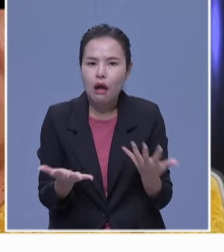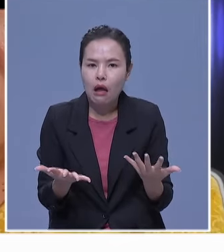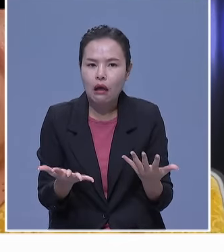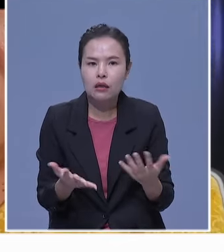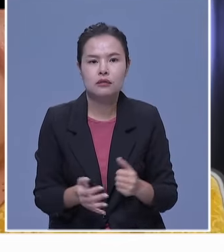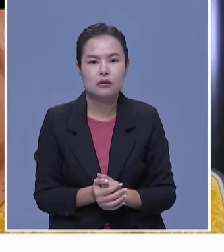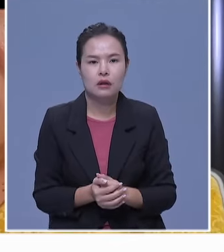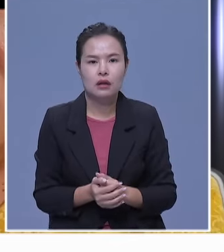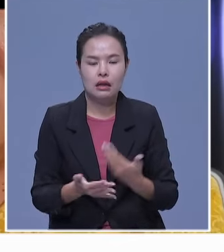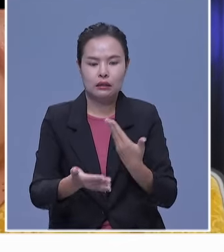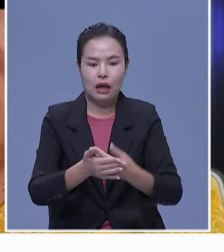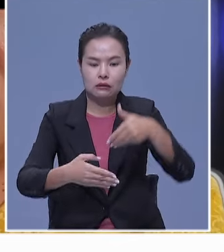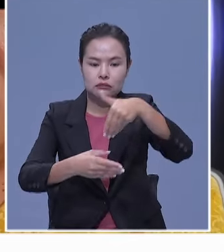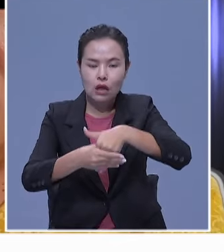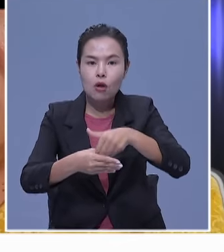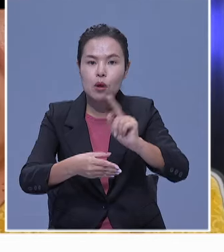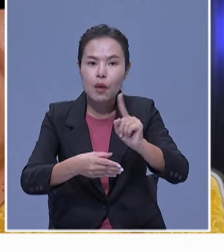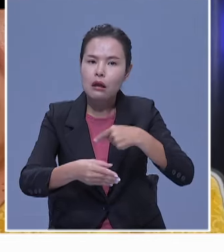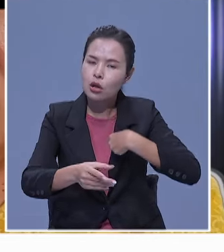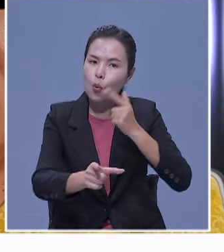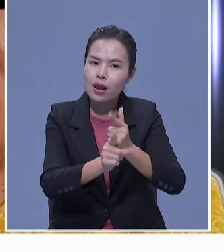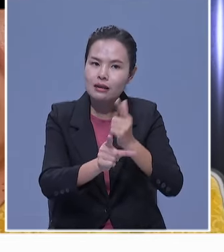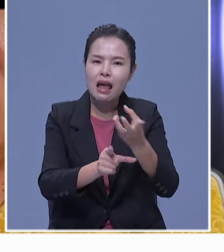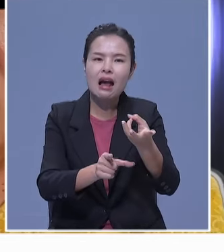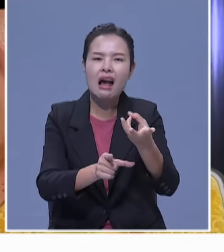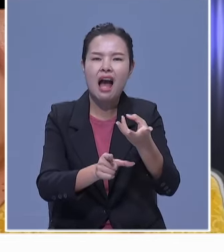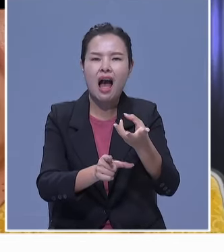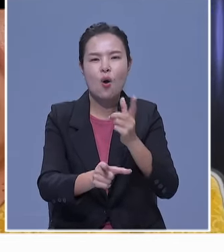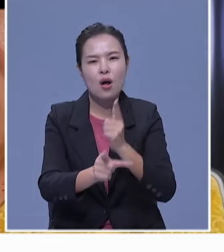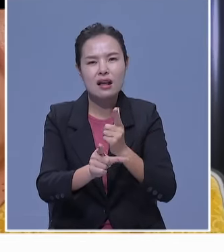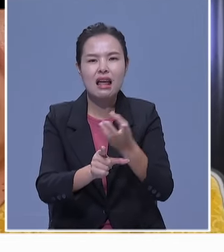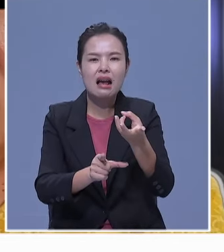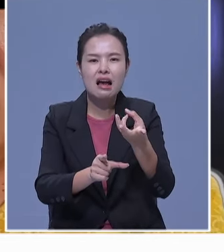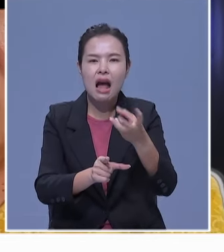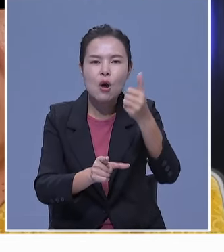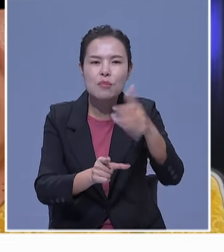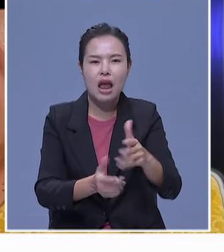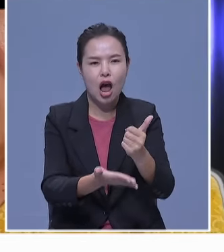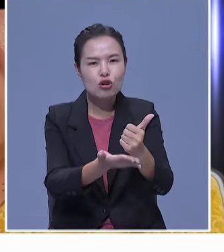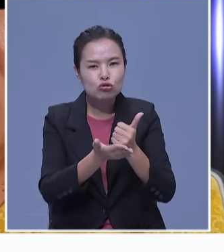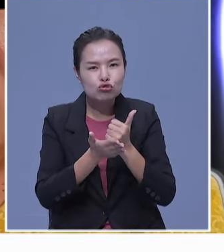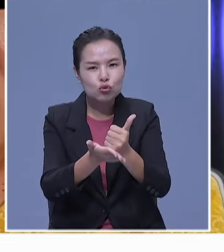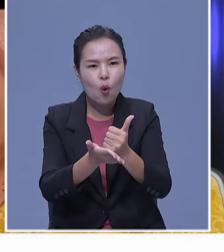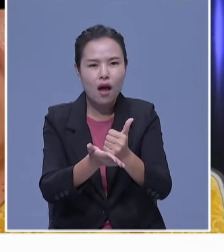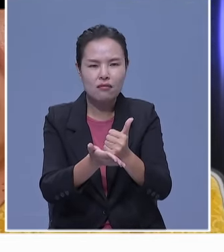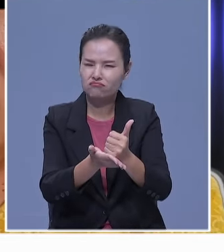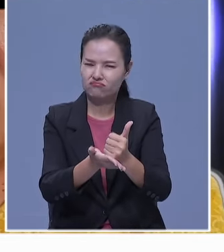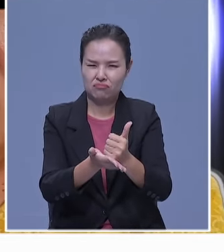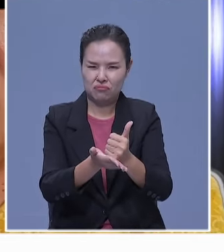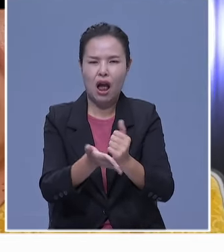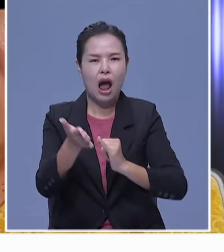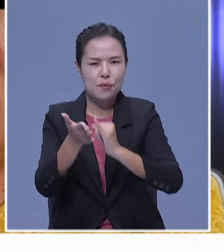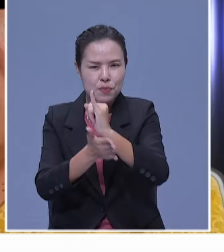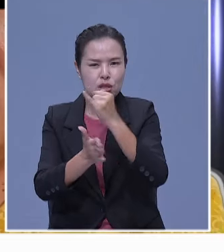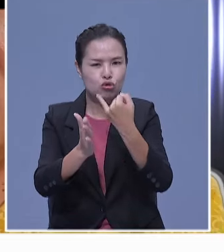ให้ใส่ซองหรือยังไงดี เลี้ยงข้าวมันเลี้ยงข้าวไม่ได้เพราะว่าเขาต้องมาช่วยเราเพราะว่าเขาต้องช่วยชี้ผิดให้เป็นถูกตอนนี้เราผิดอ่